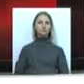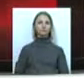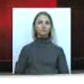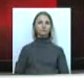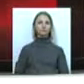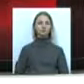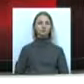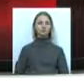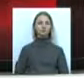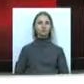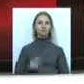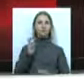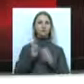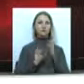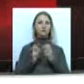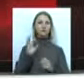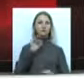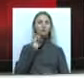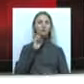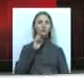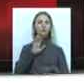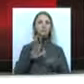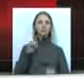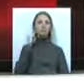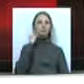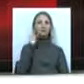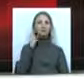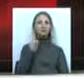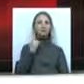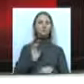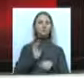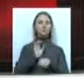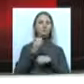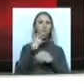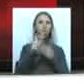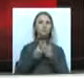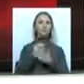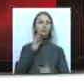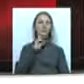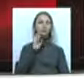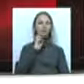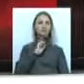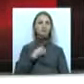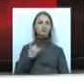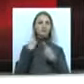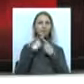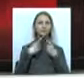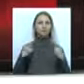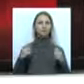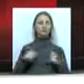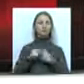Павлодар мұнай өңдеу зауытынан шыққан алғашқы отандық бензин өңірлерге жіберіле бастады. Бұл туралы үкімет отырысынан